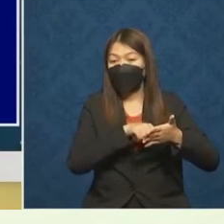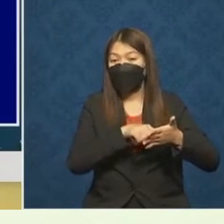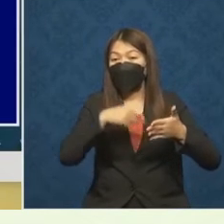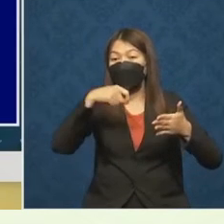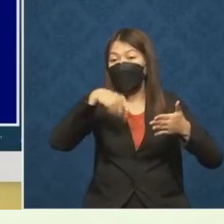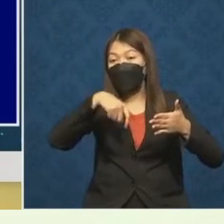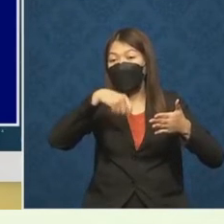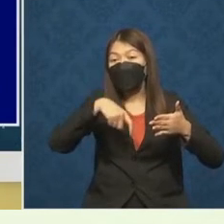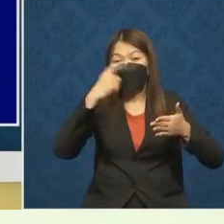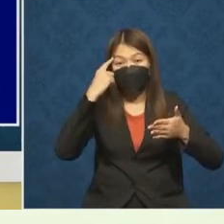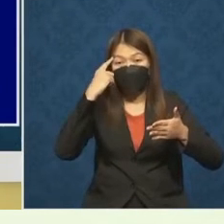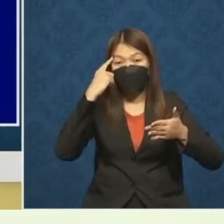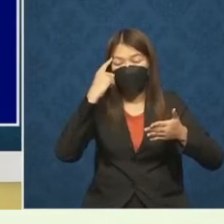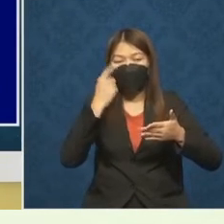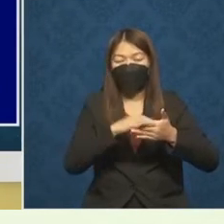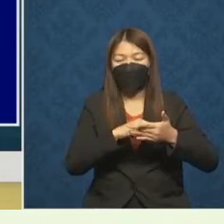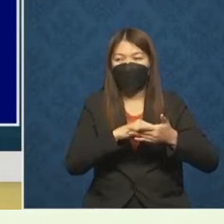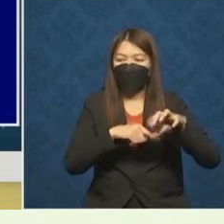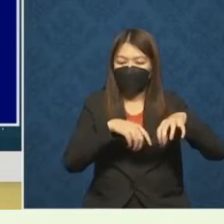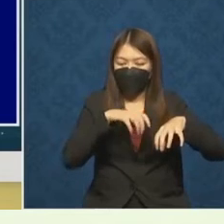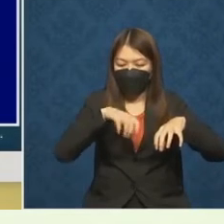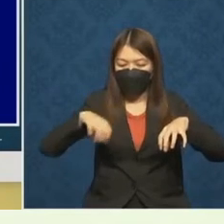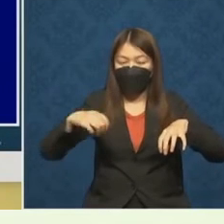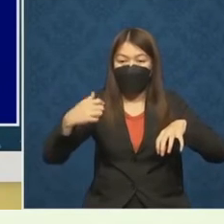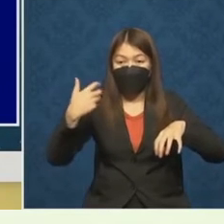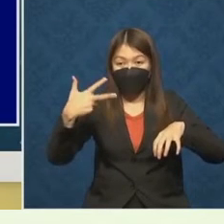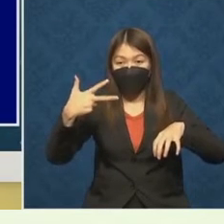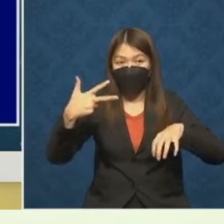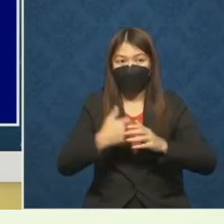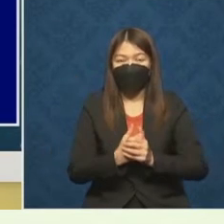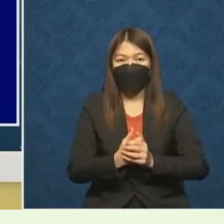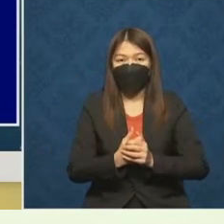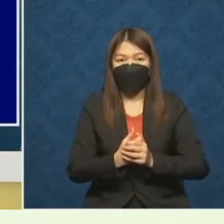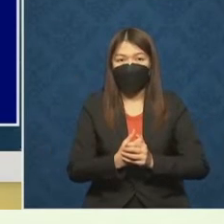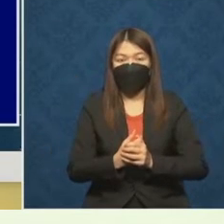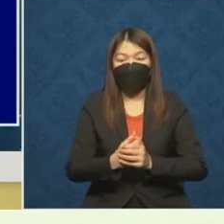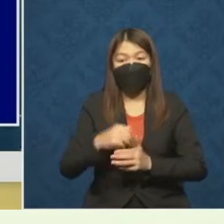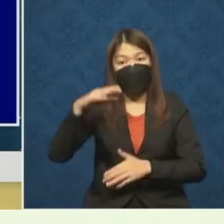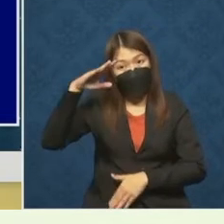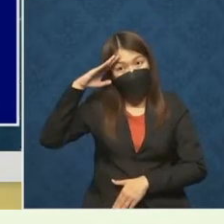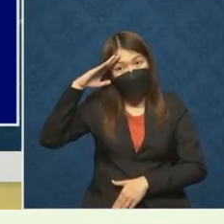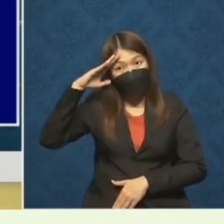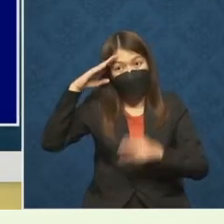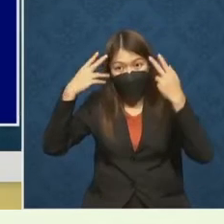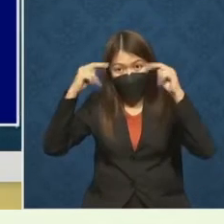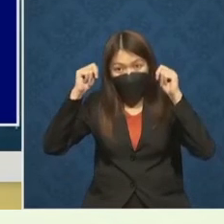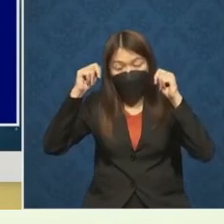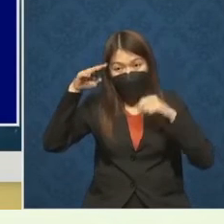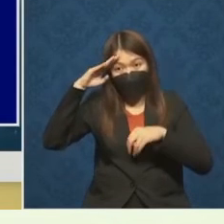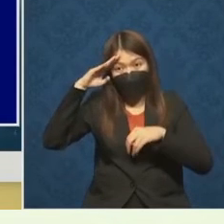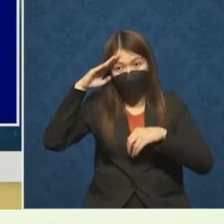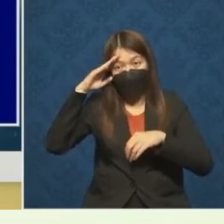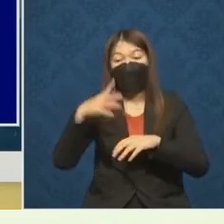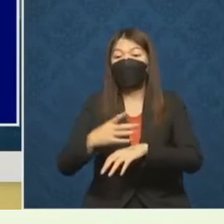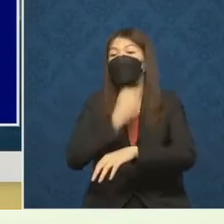ที่ผมจะกล่าวถึงนี่สามแห่งด้วยกันนะคุณประยุทธ์เข้ามามีอำนาจด้วยการโกงการยืมอำนาจนะปล้นเข้